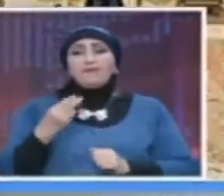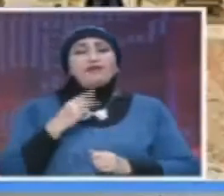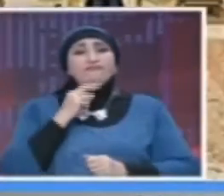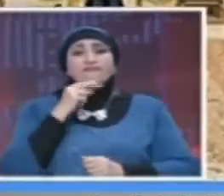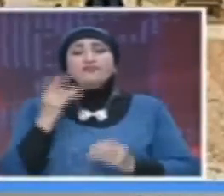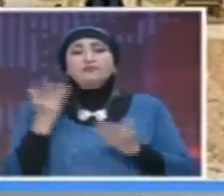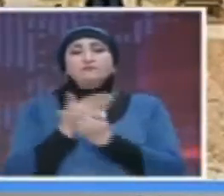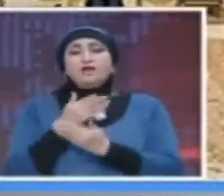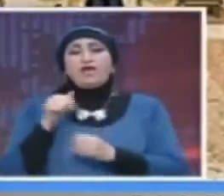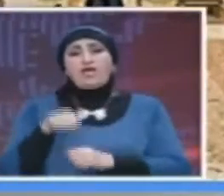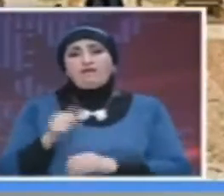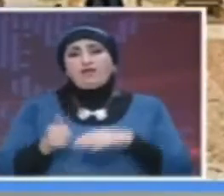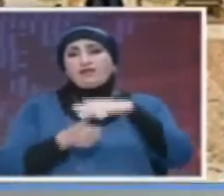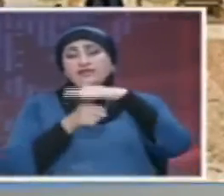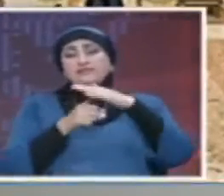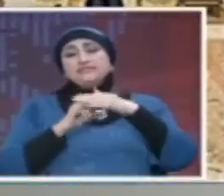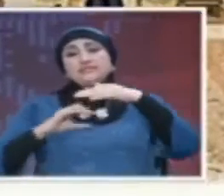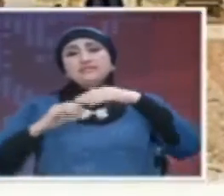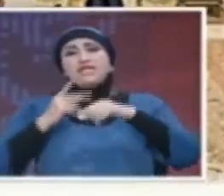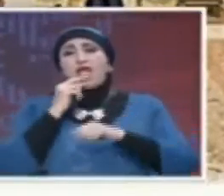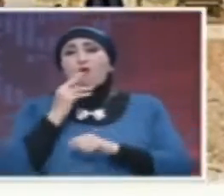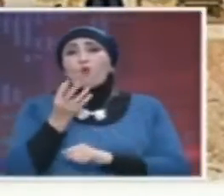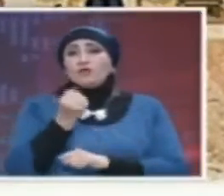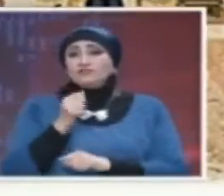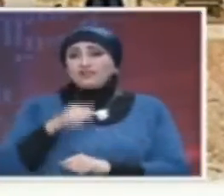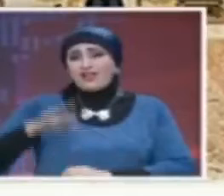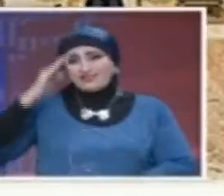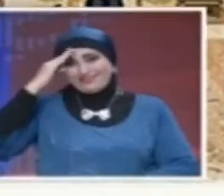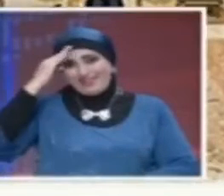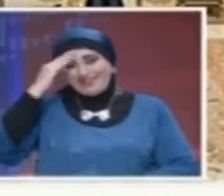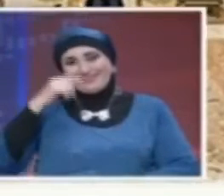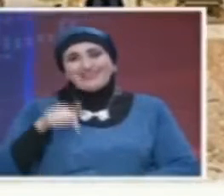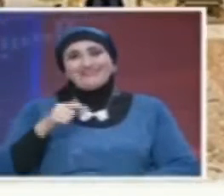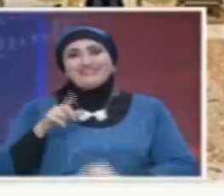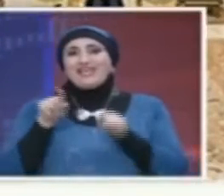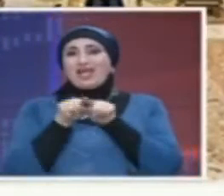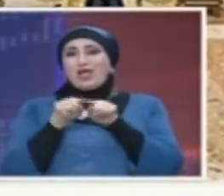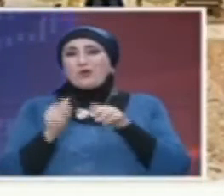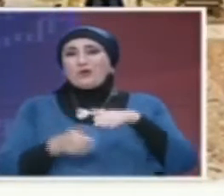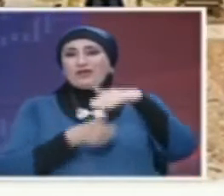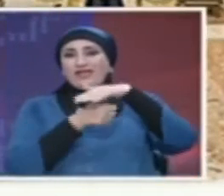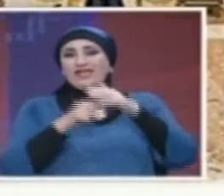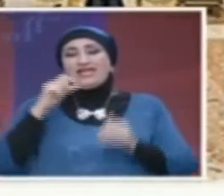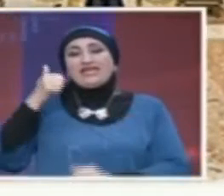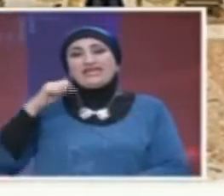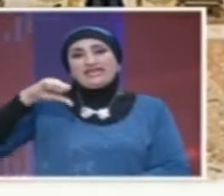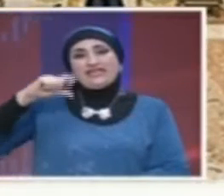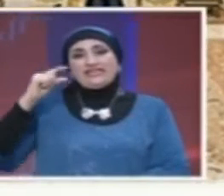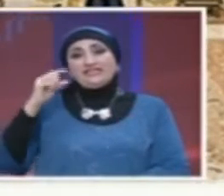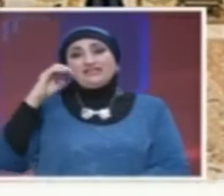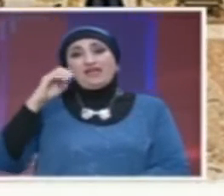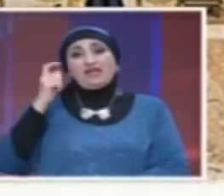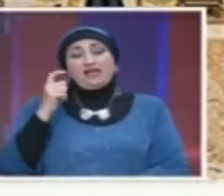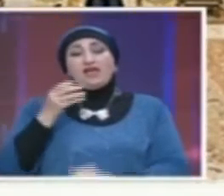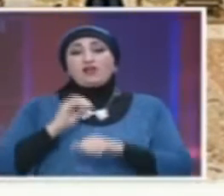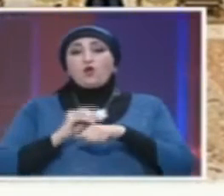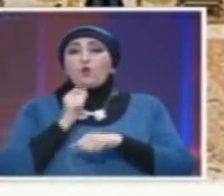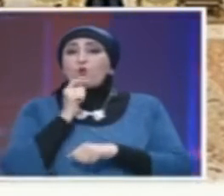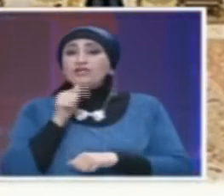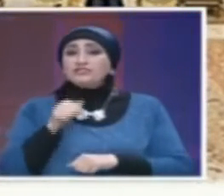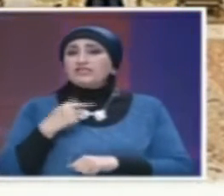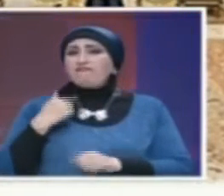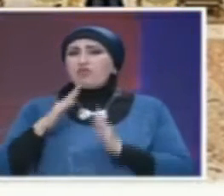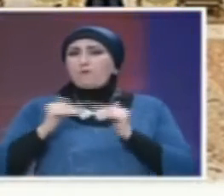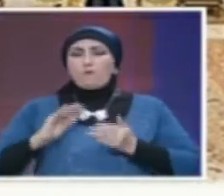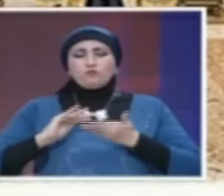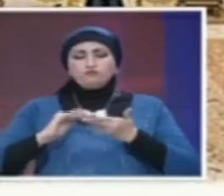الجمهورية صرح بأن السيد الرئيس طلب نقل تحياته إلى أخيه الرئيس إدغار لونغو، ومؤكدا الأهمية التي توليها